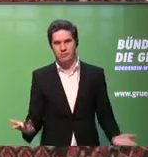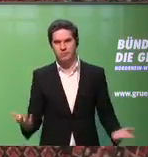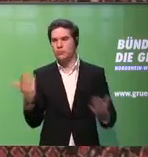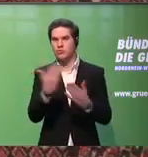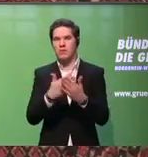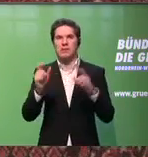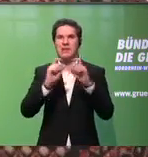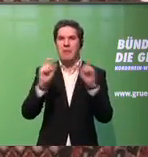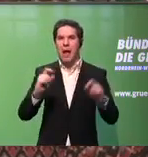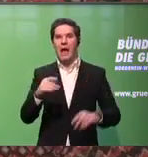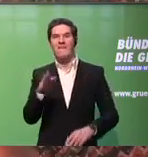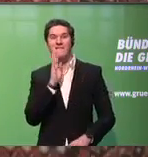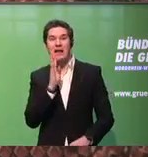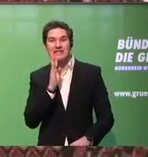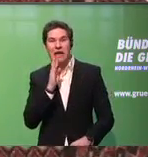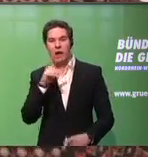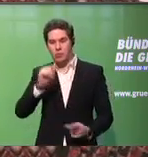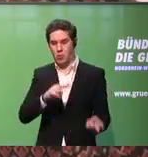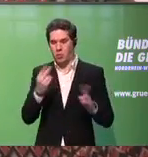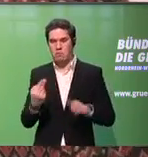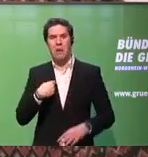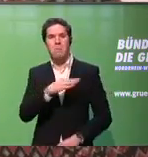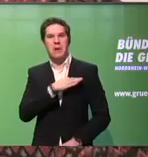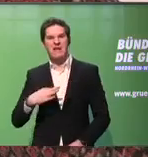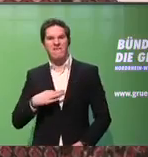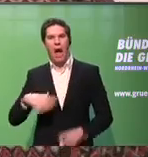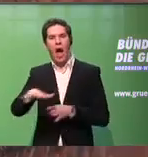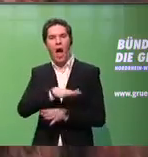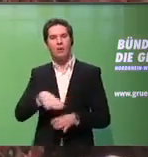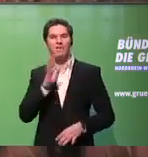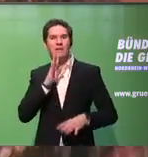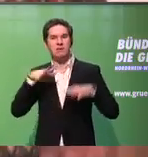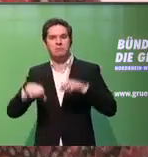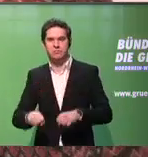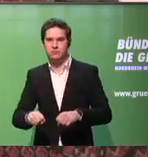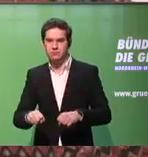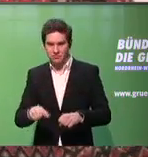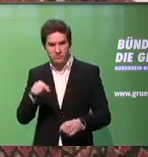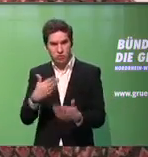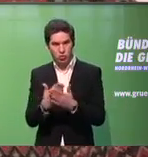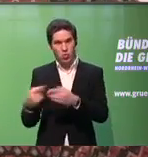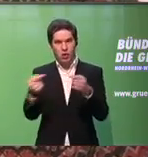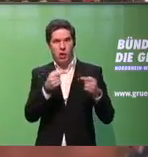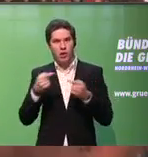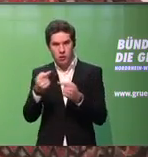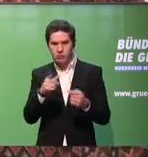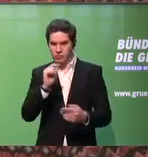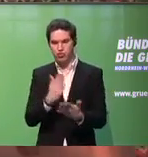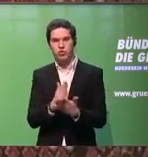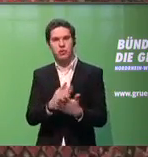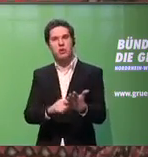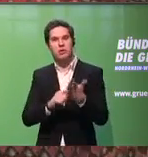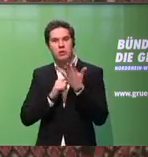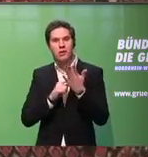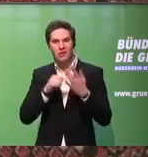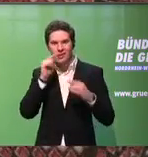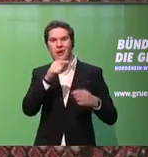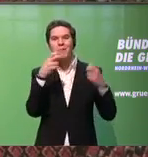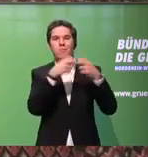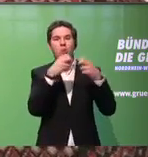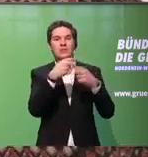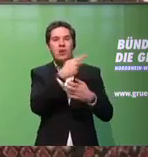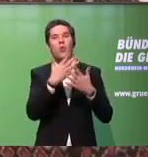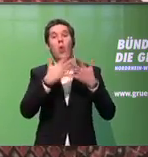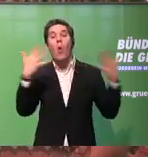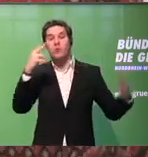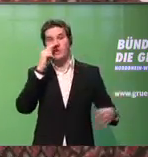und die Privatisierung von Wasser, die hat eben noch mal gezeigt, dass wir in Brüssel einen großen Fehler machen,